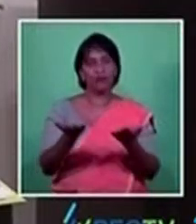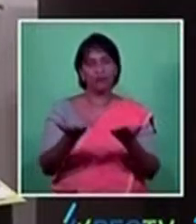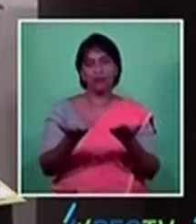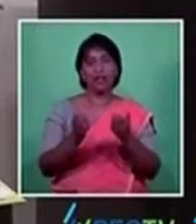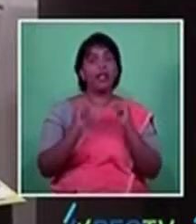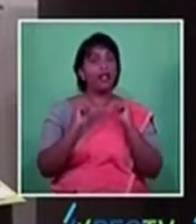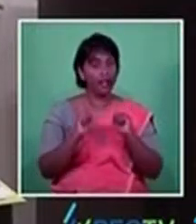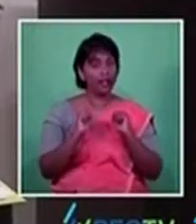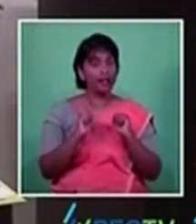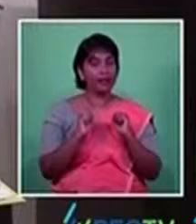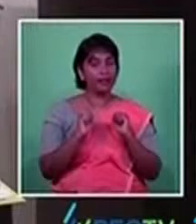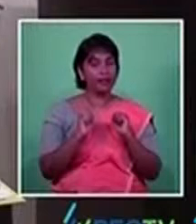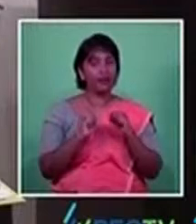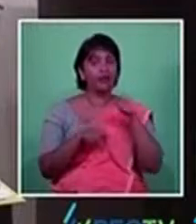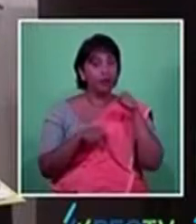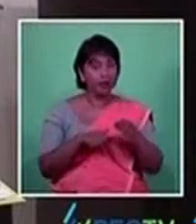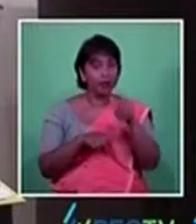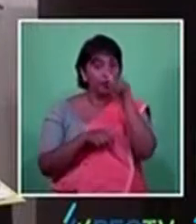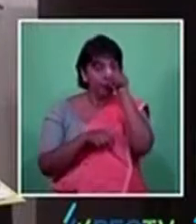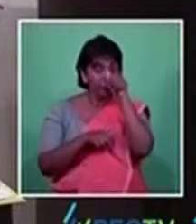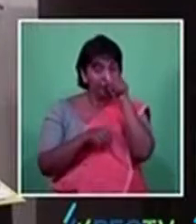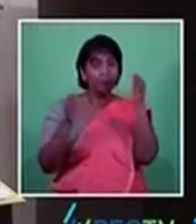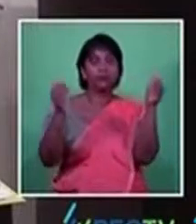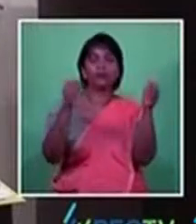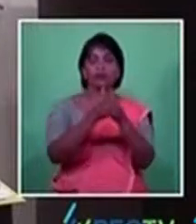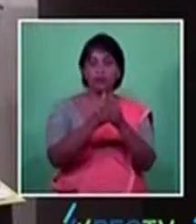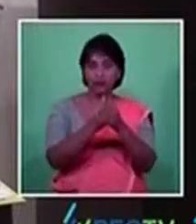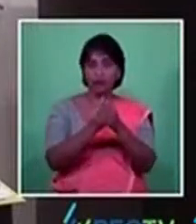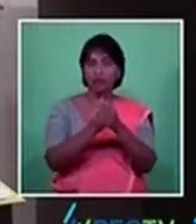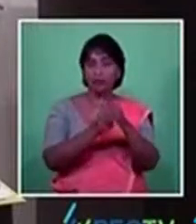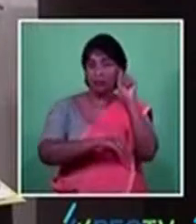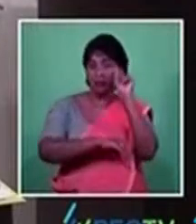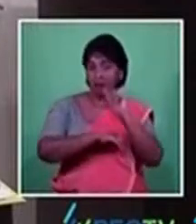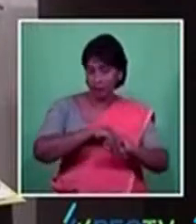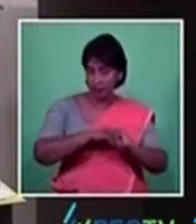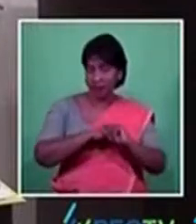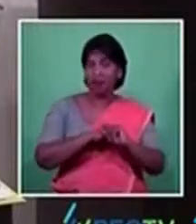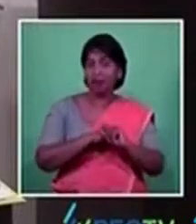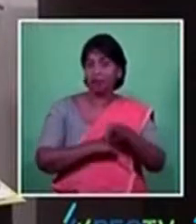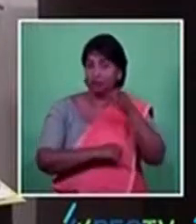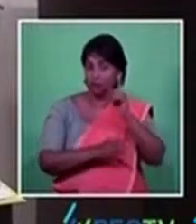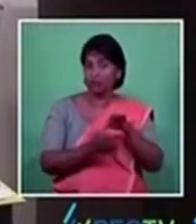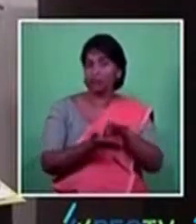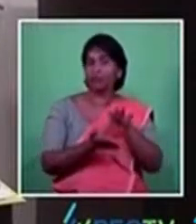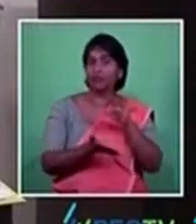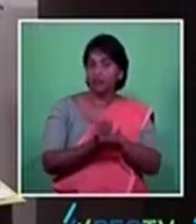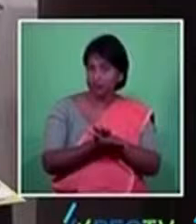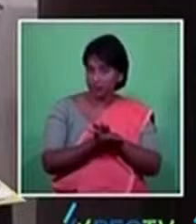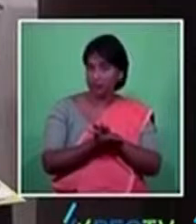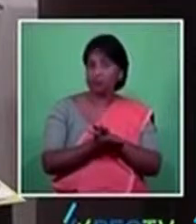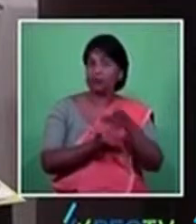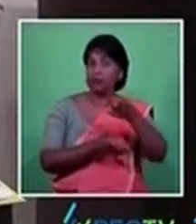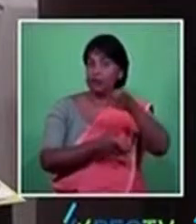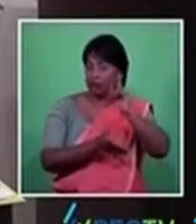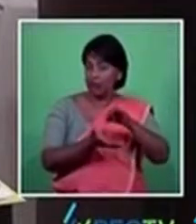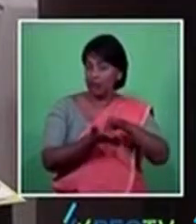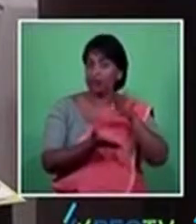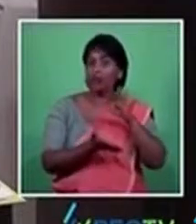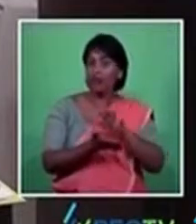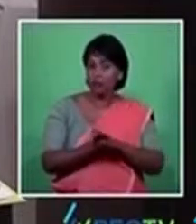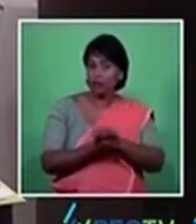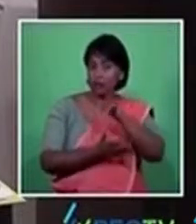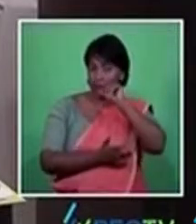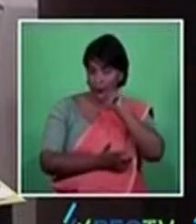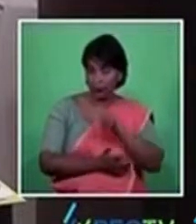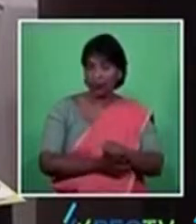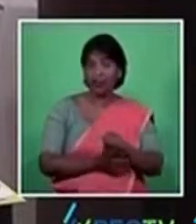ඇයි? මේක හොරාට අටවපු තීන්දුවක් ඒ තීන්දුව